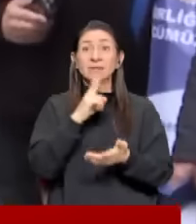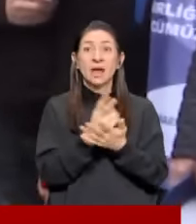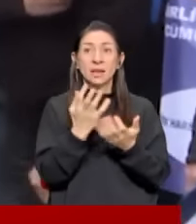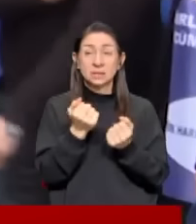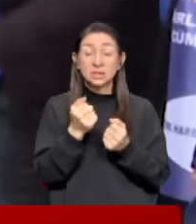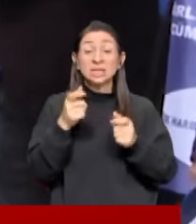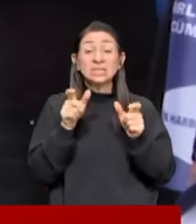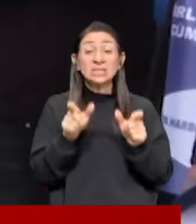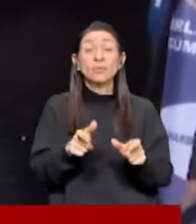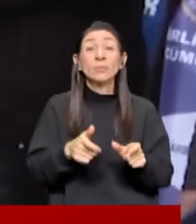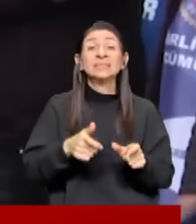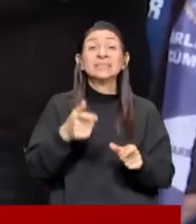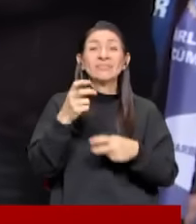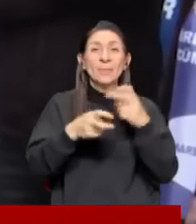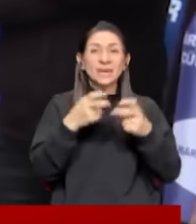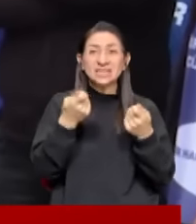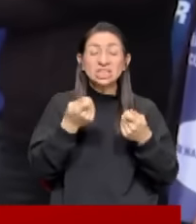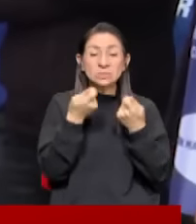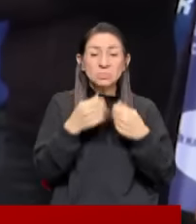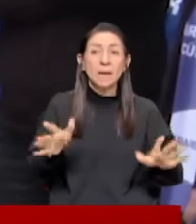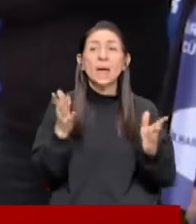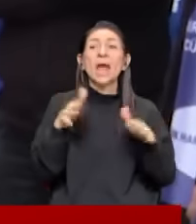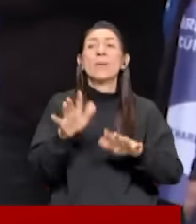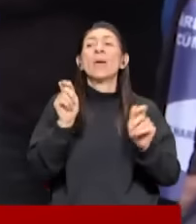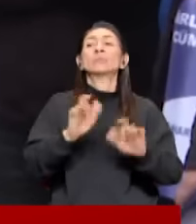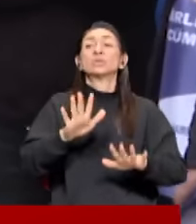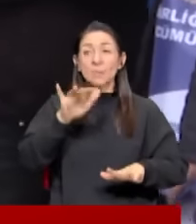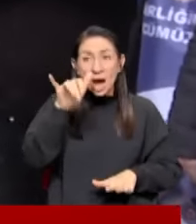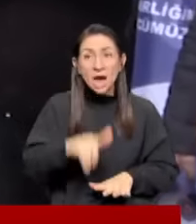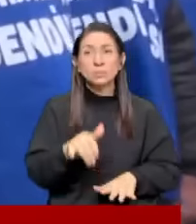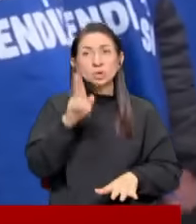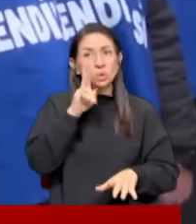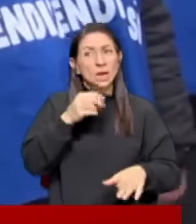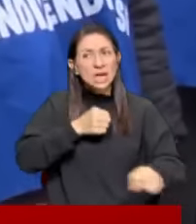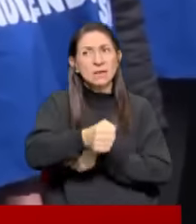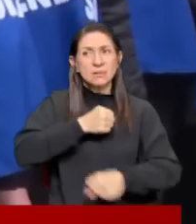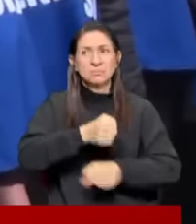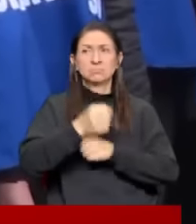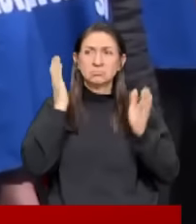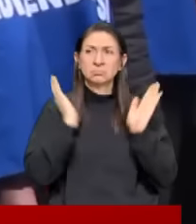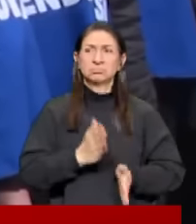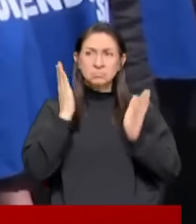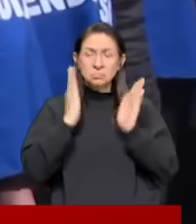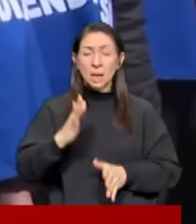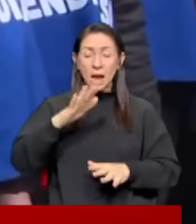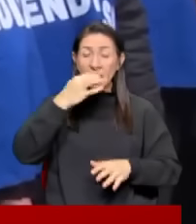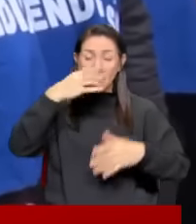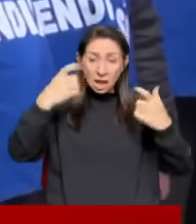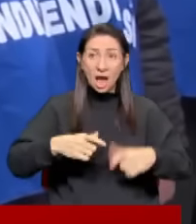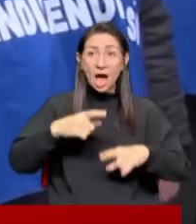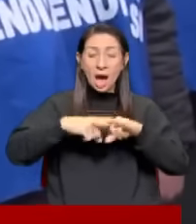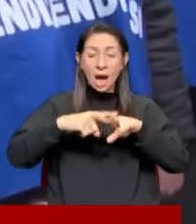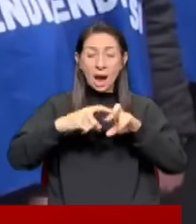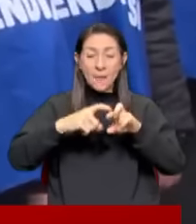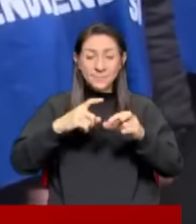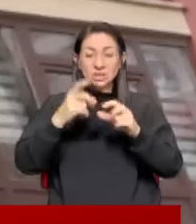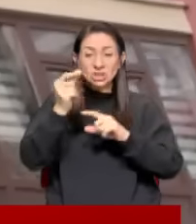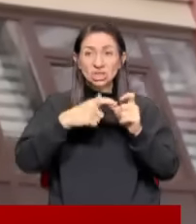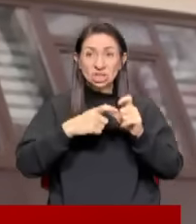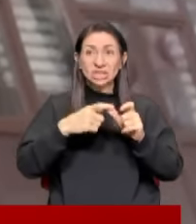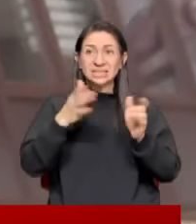kararlaştırdık. Savunma sanayi işçileri iş bırakma eylemi yapmayacağız ama hakkımızı da sonuna kadar arayacağız diyerek başkentte Harbiş Sendikası